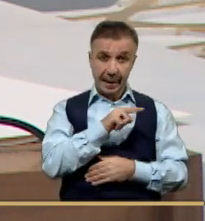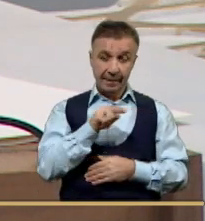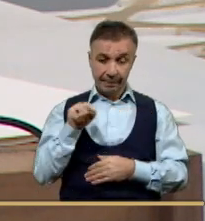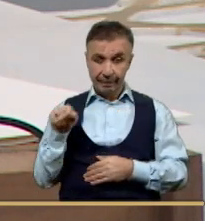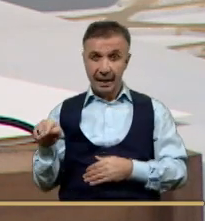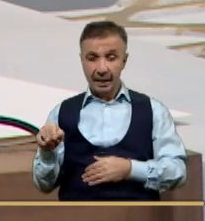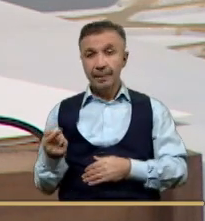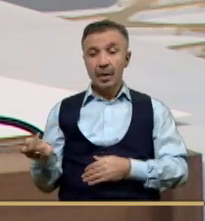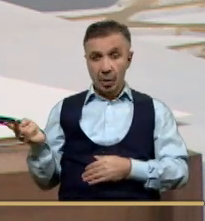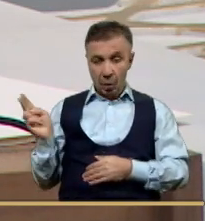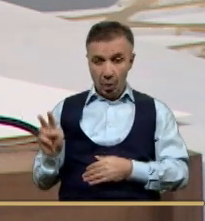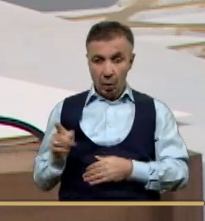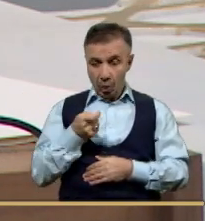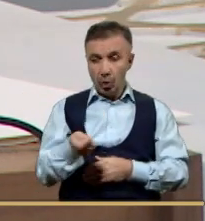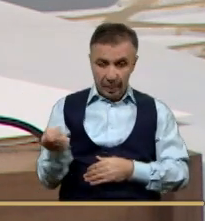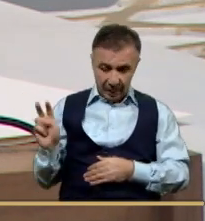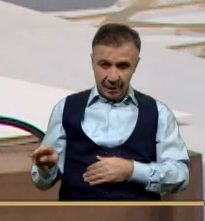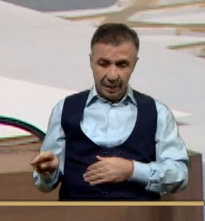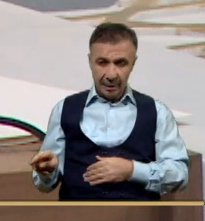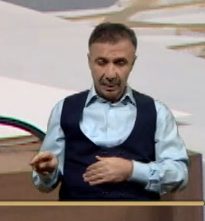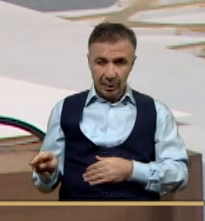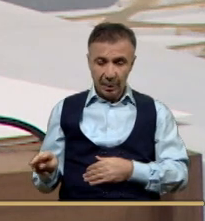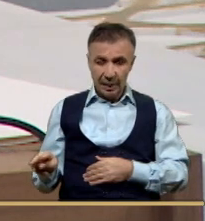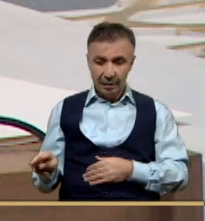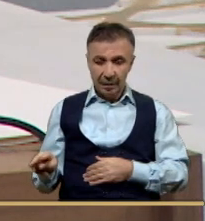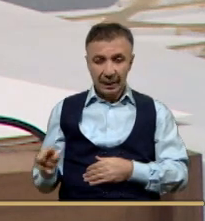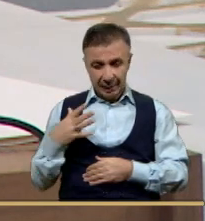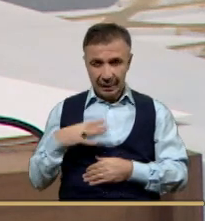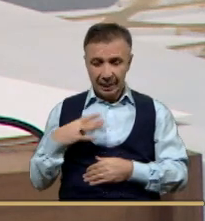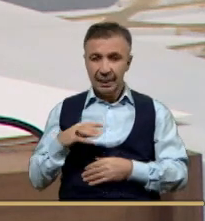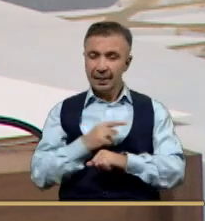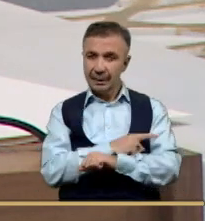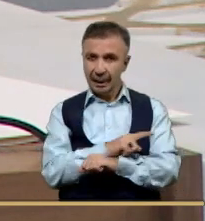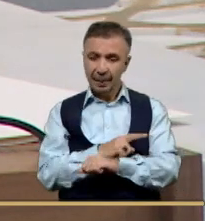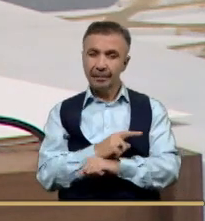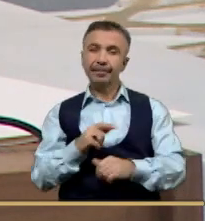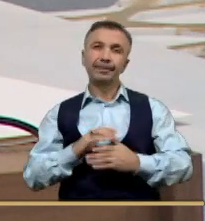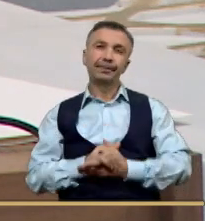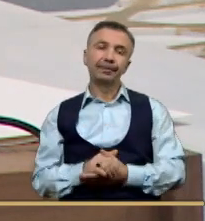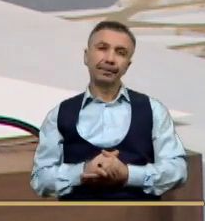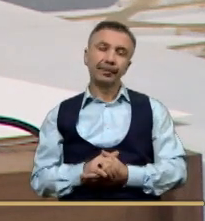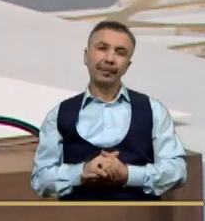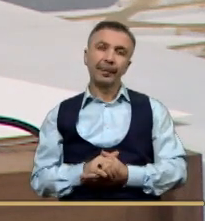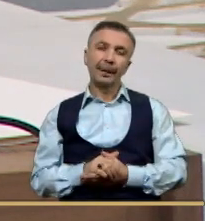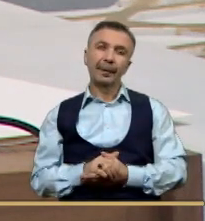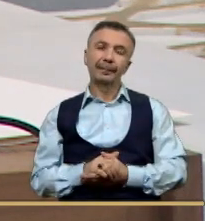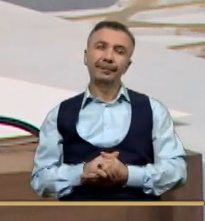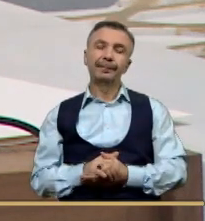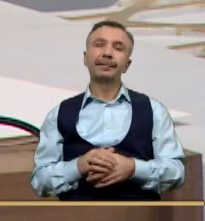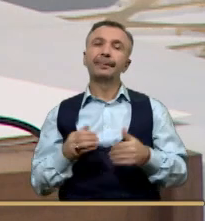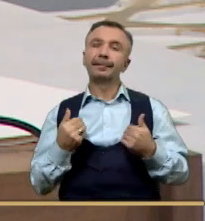elini bana uzatırsan, مَا اَنَا بِبَاسِطٍ يَدِيَ اِلَيْكَ لِأَقْتُلَكَ,